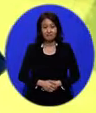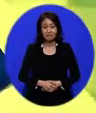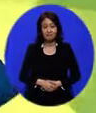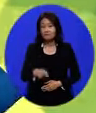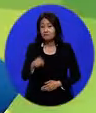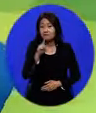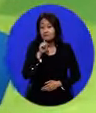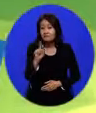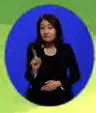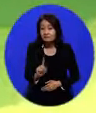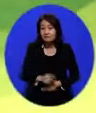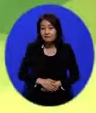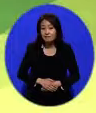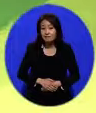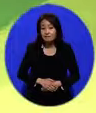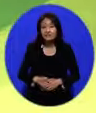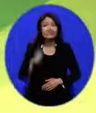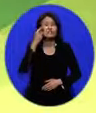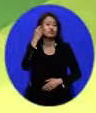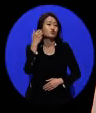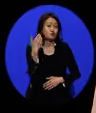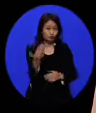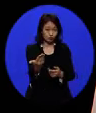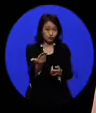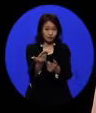그게 뭐냐면 질문이에요.